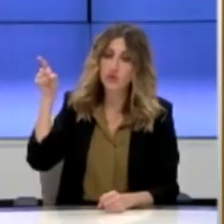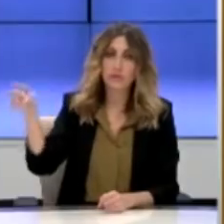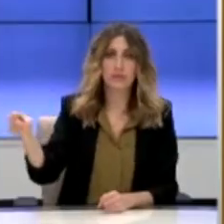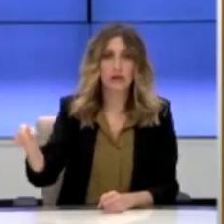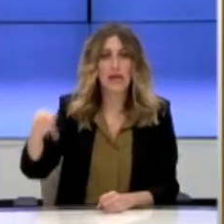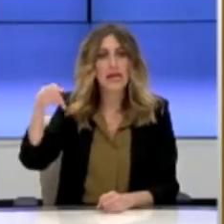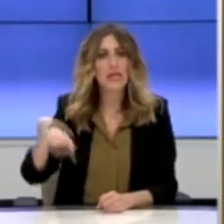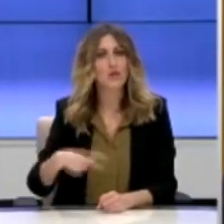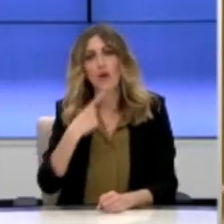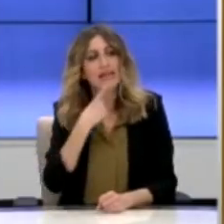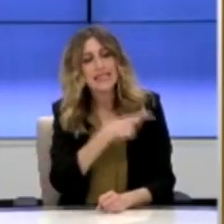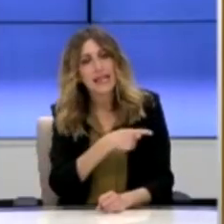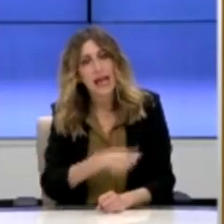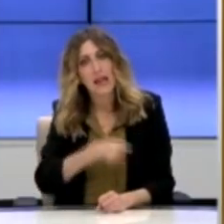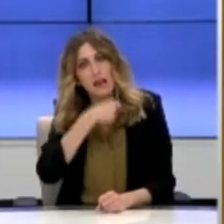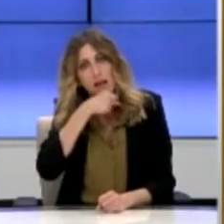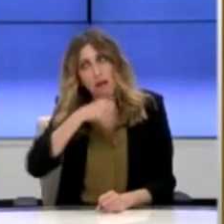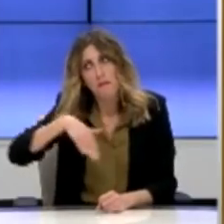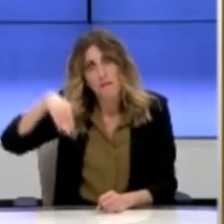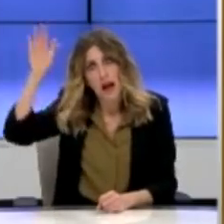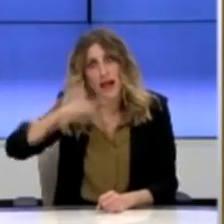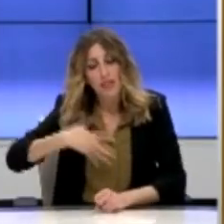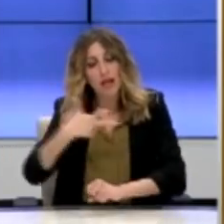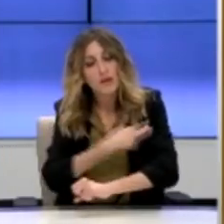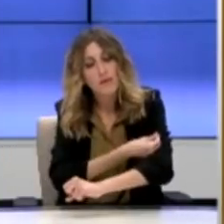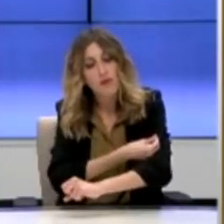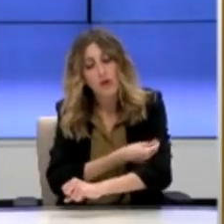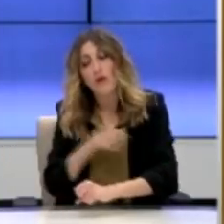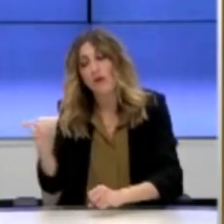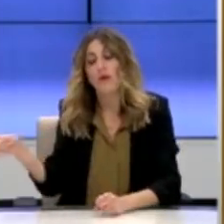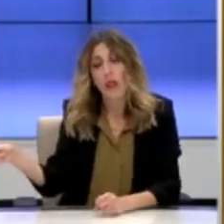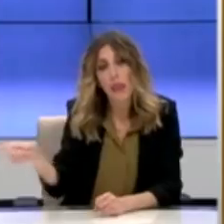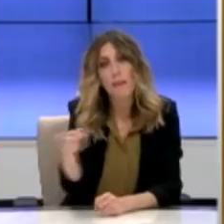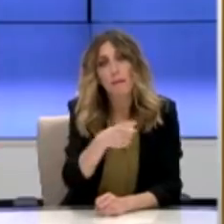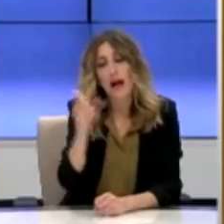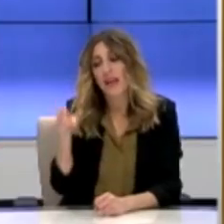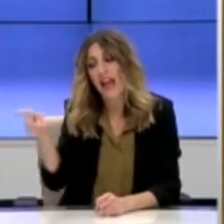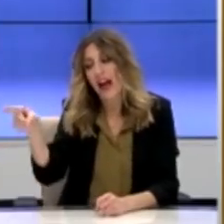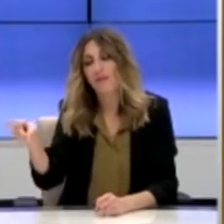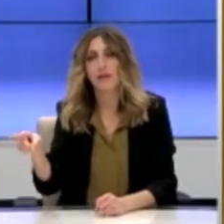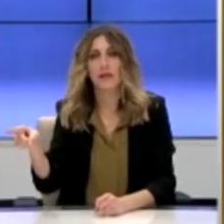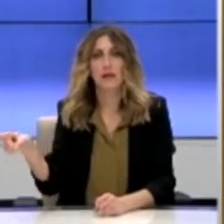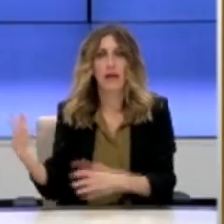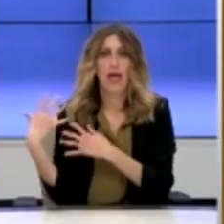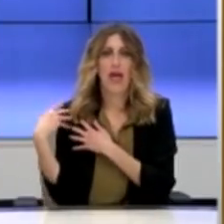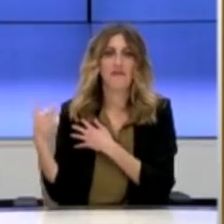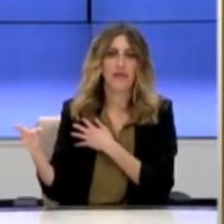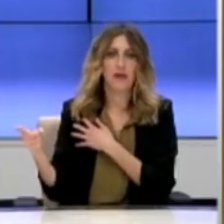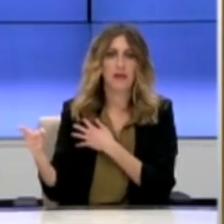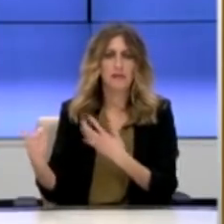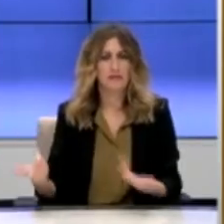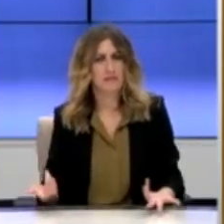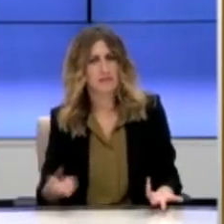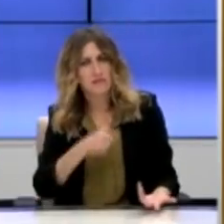οι ίδιοι να μετακινηθούν για να εμβολιαστούν. Ουσιαστικά φροντίζετε ώστε αυτοί οι συνάνθρωποι μας να μην μπορούν